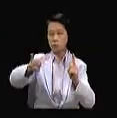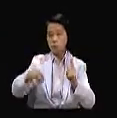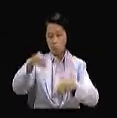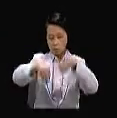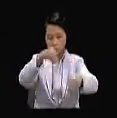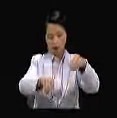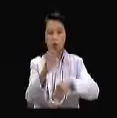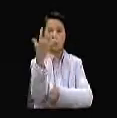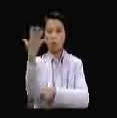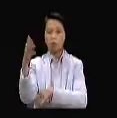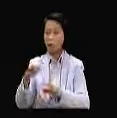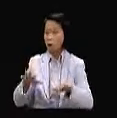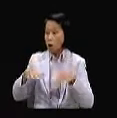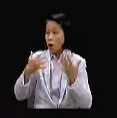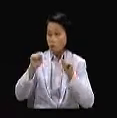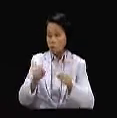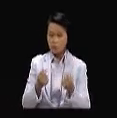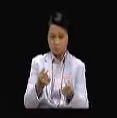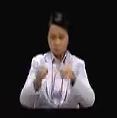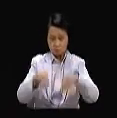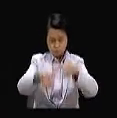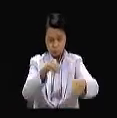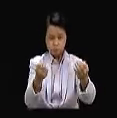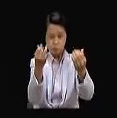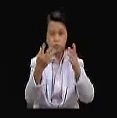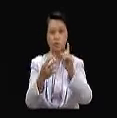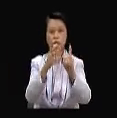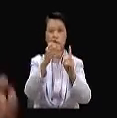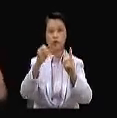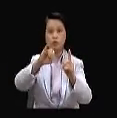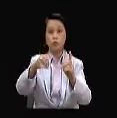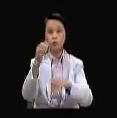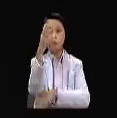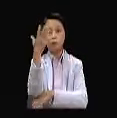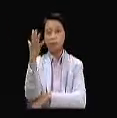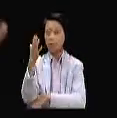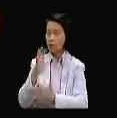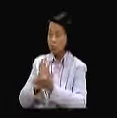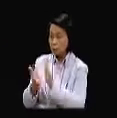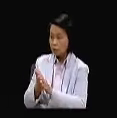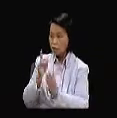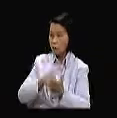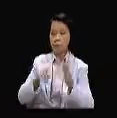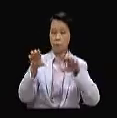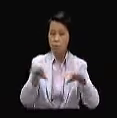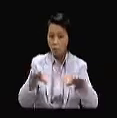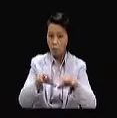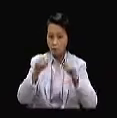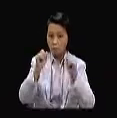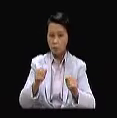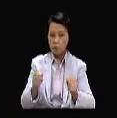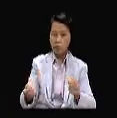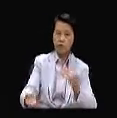Bagaimana ini dapat dipercepatkan supaya er kira-kira HP yang diambil itu dapat dilihat